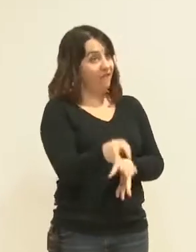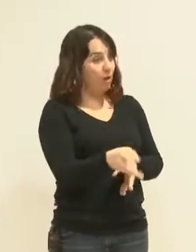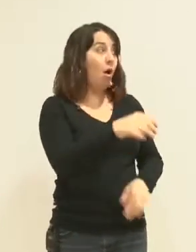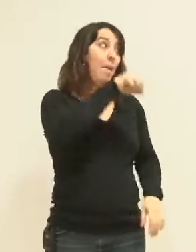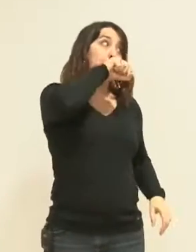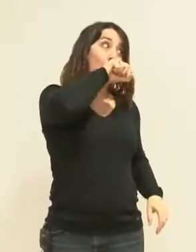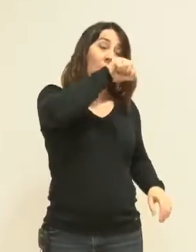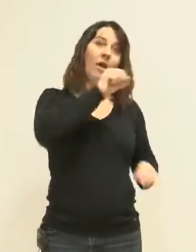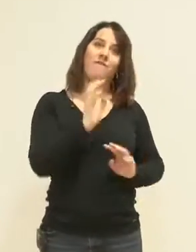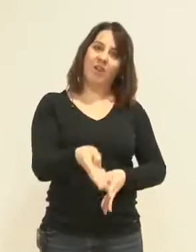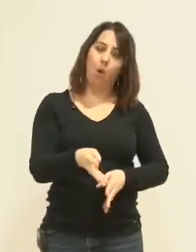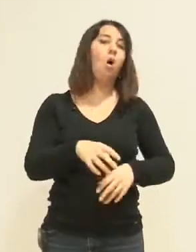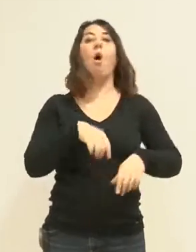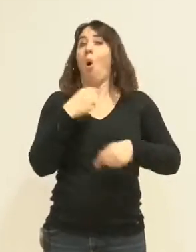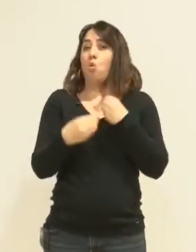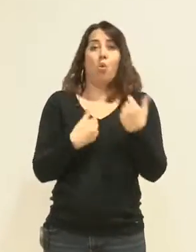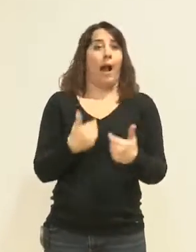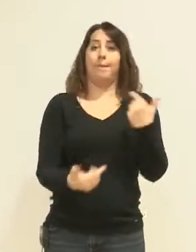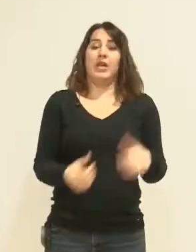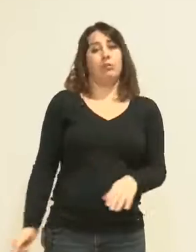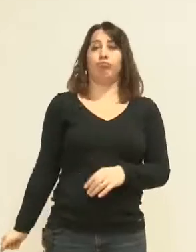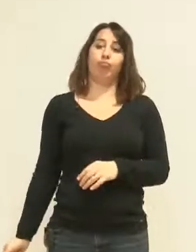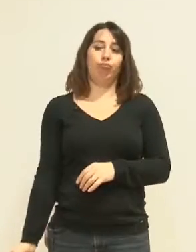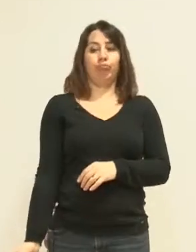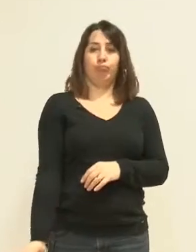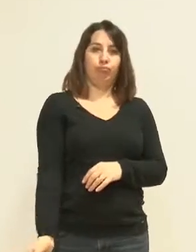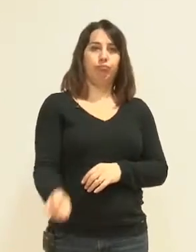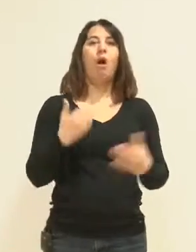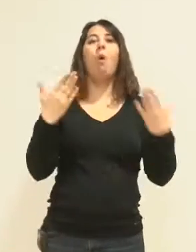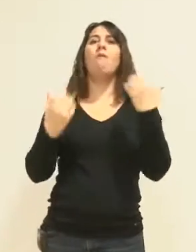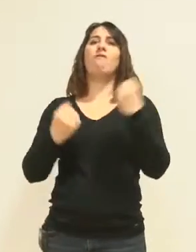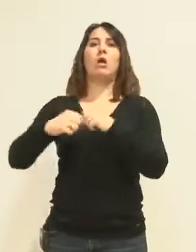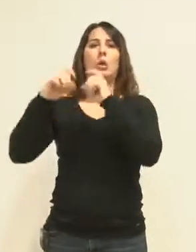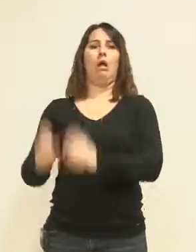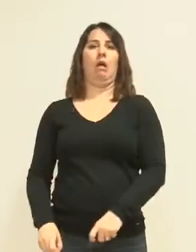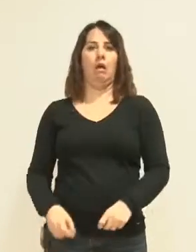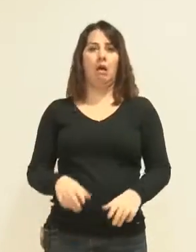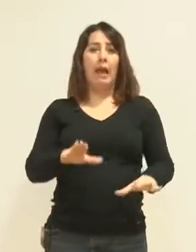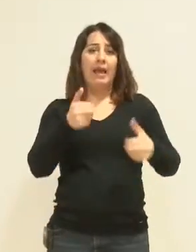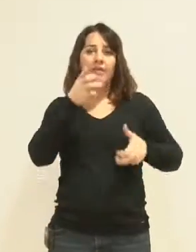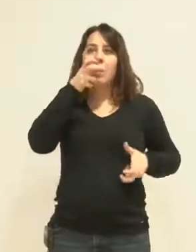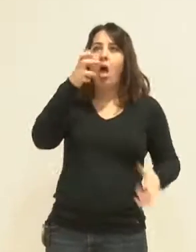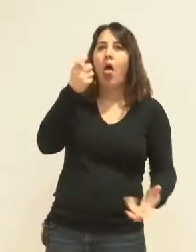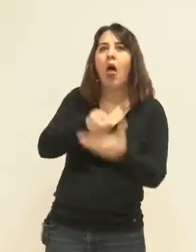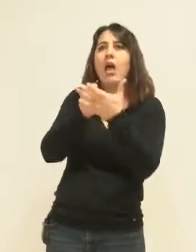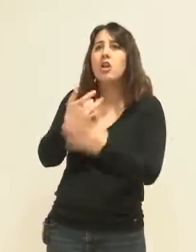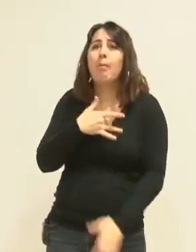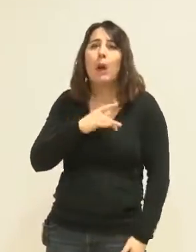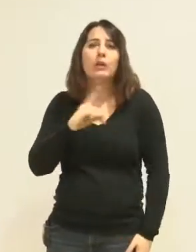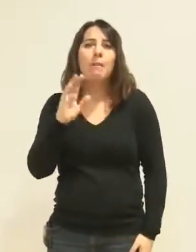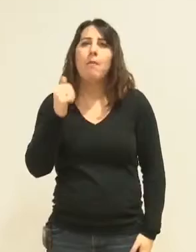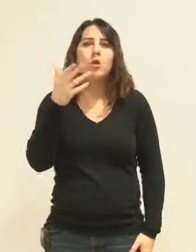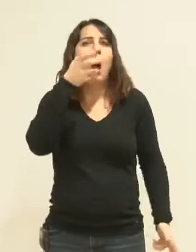aimez tant, ou se déplacer à pied au lieu de la voiture. Éviter les tentations et les achats inutiles. La